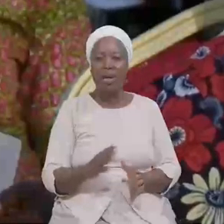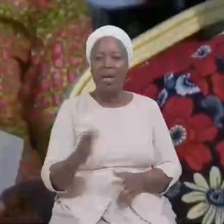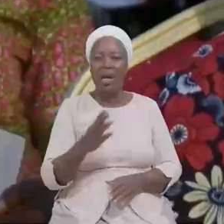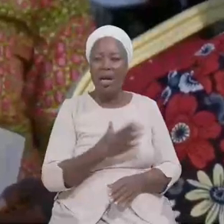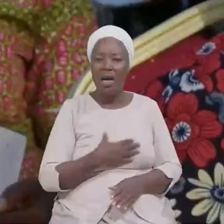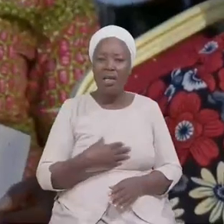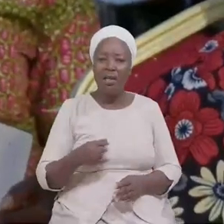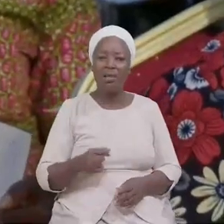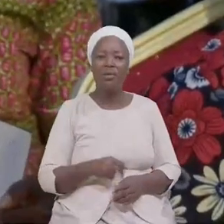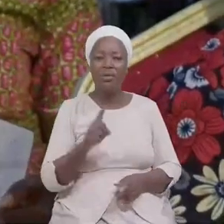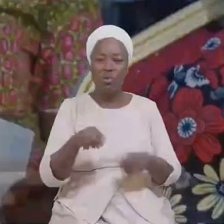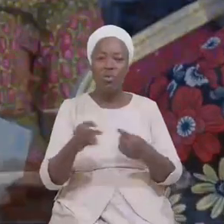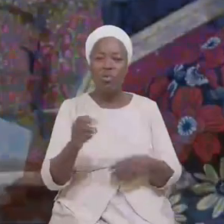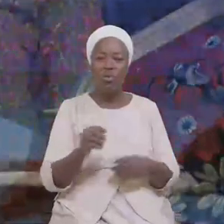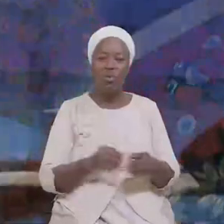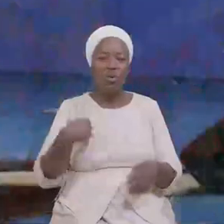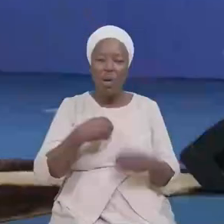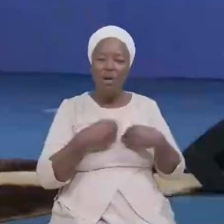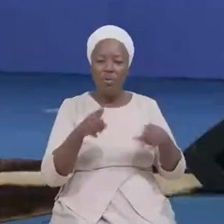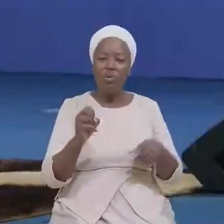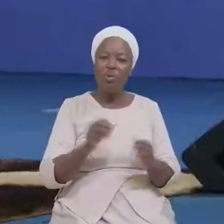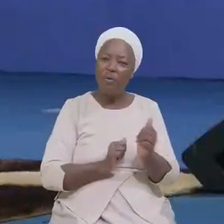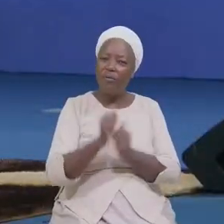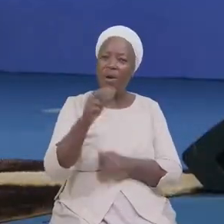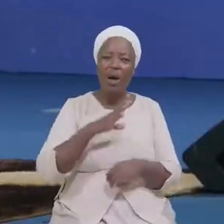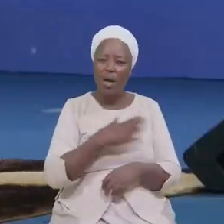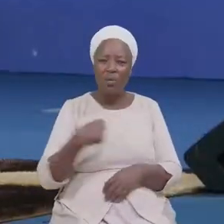Et nous sommes tellement allés loin, nous avons même honte de nous-mêmes.